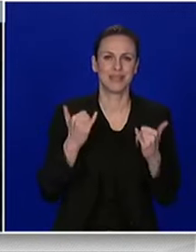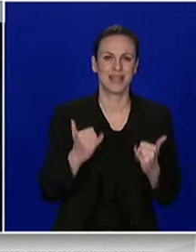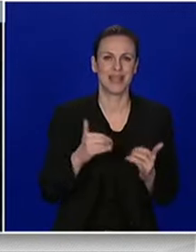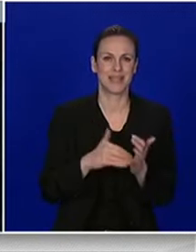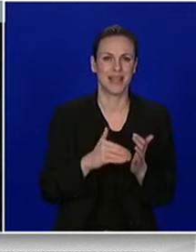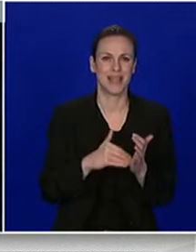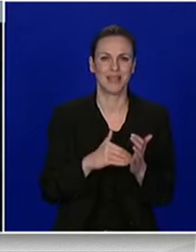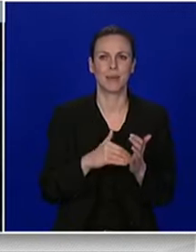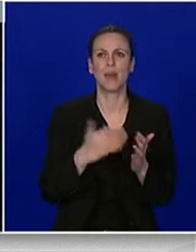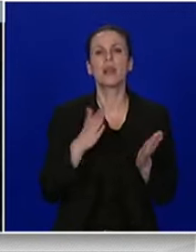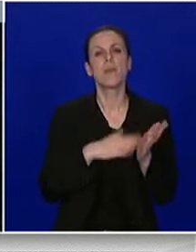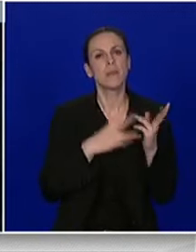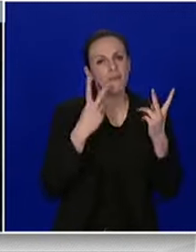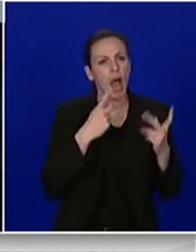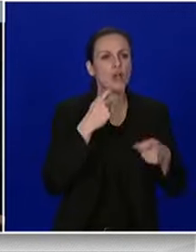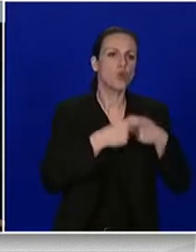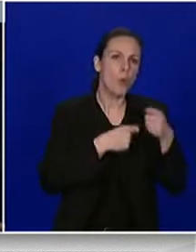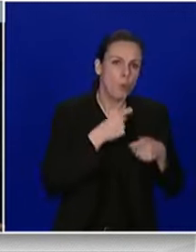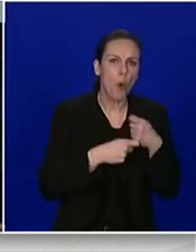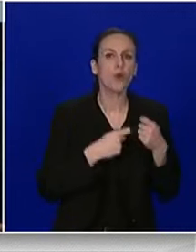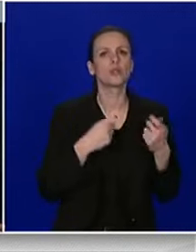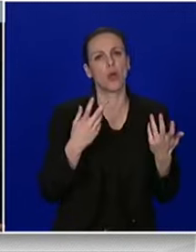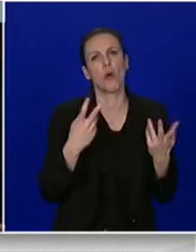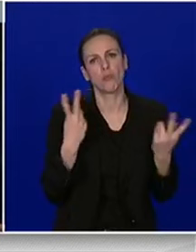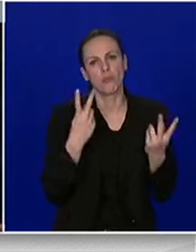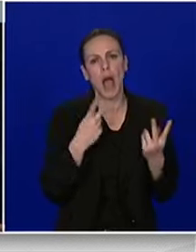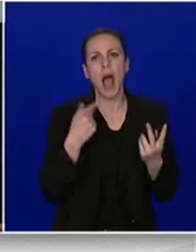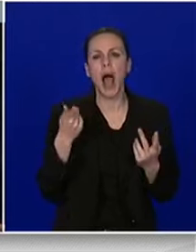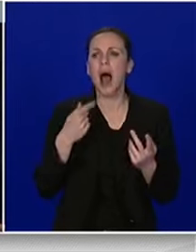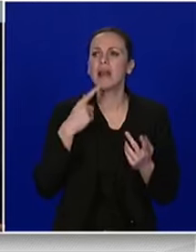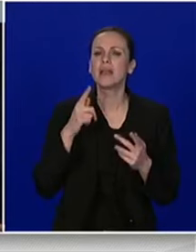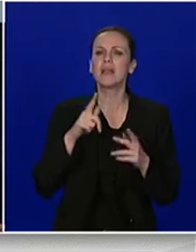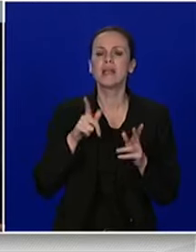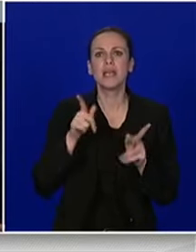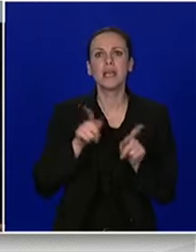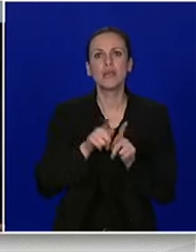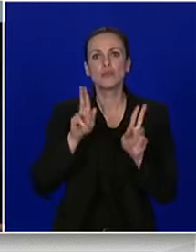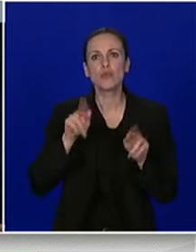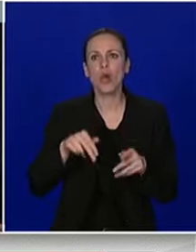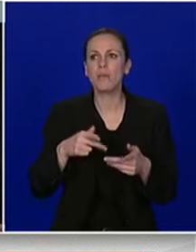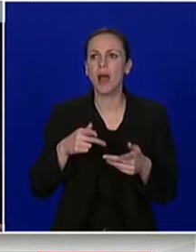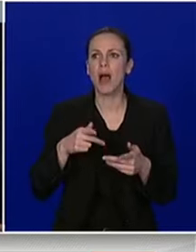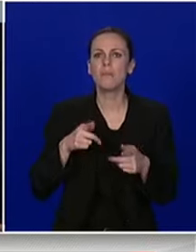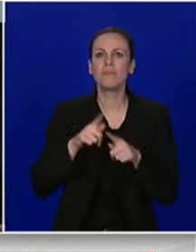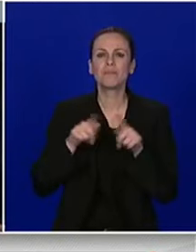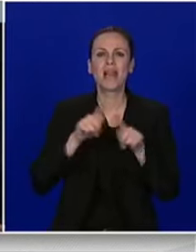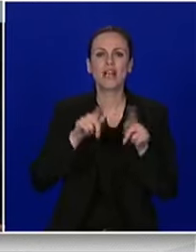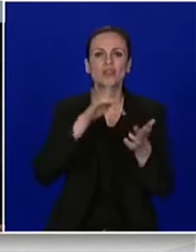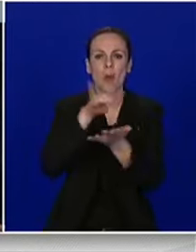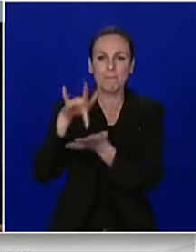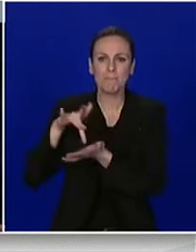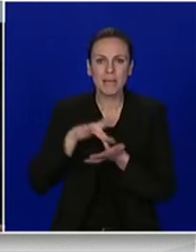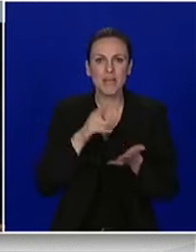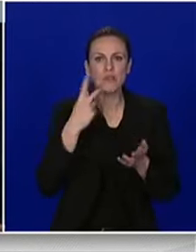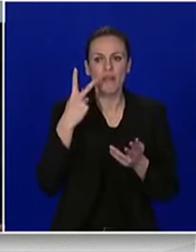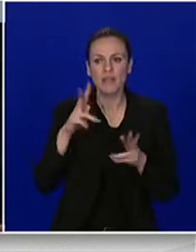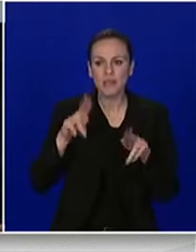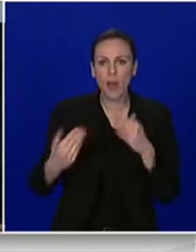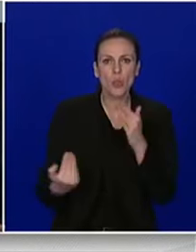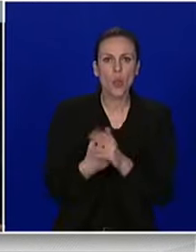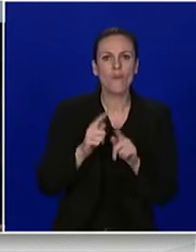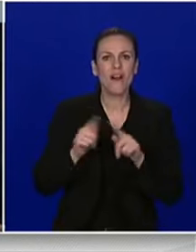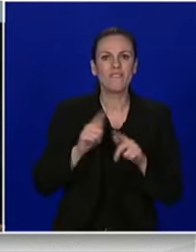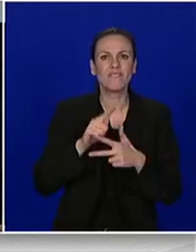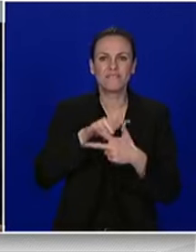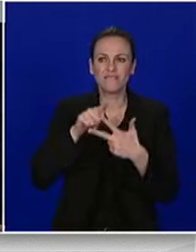poslovanja, a pogotovo u krajevima u kojima je dokazano prisustvo novih varijanti virusa. Dakle,